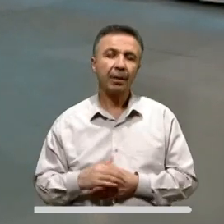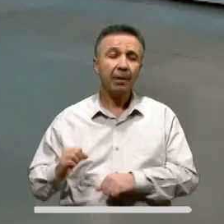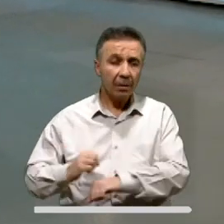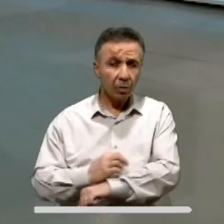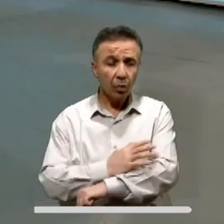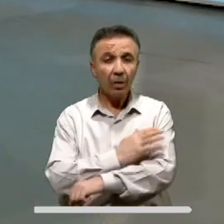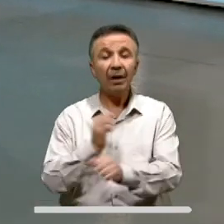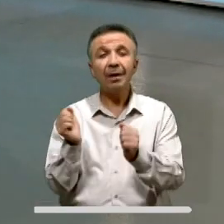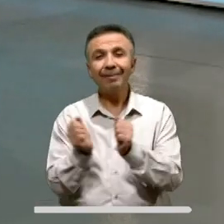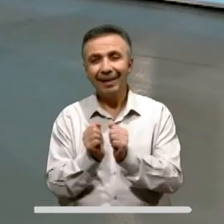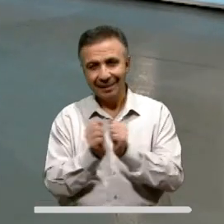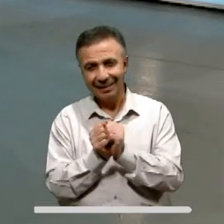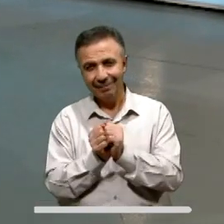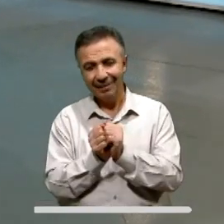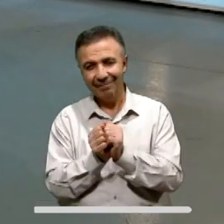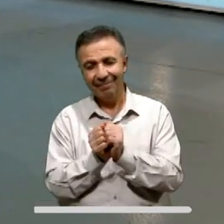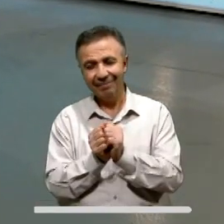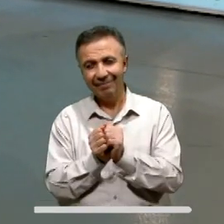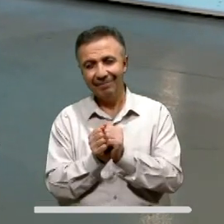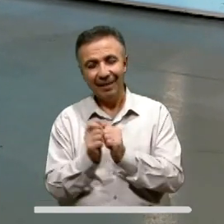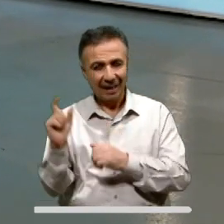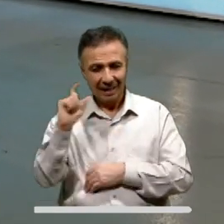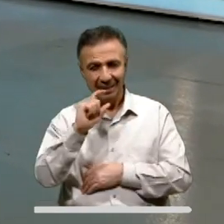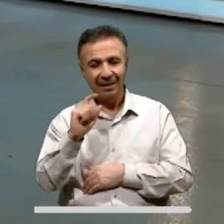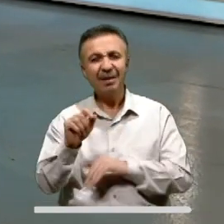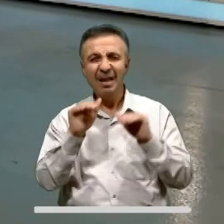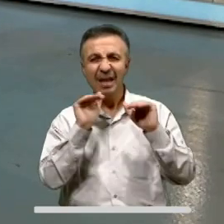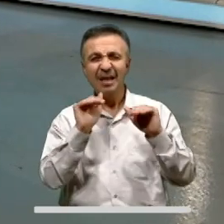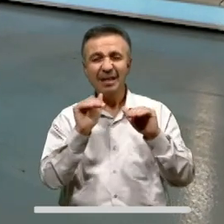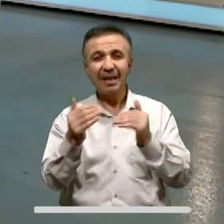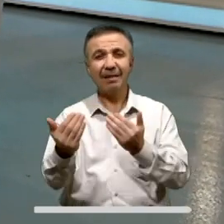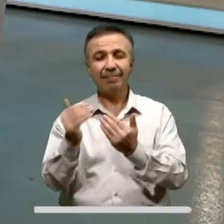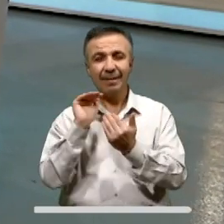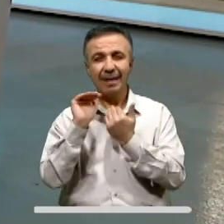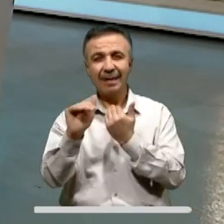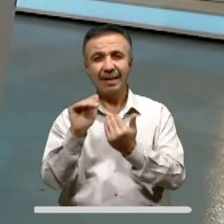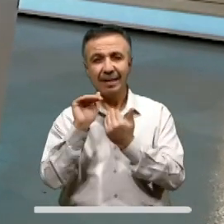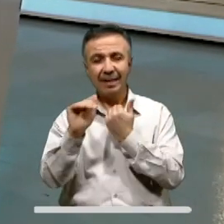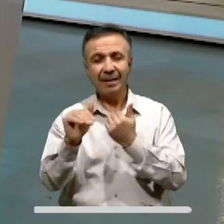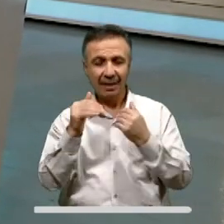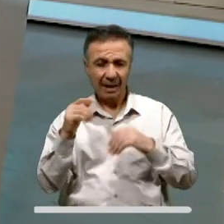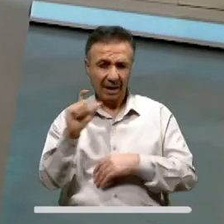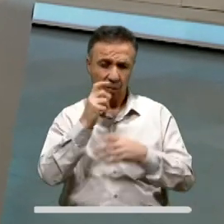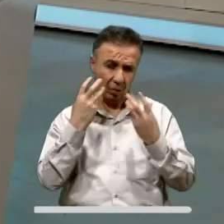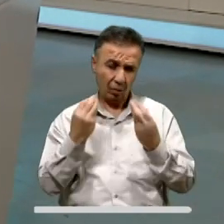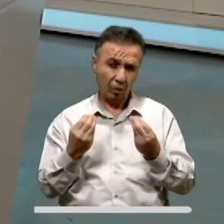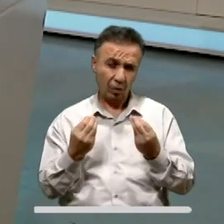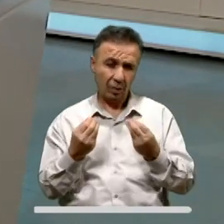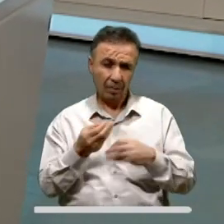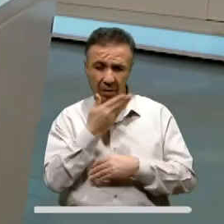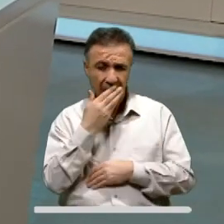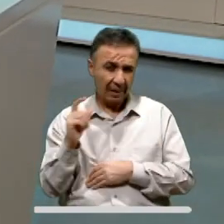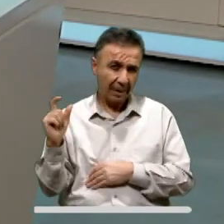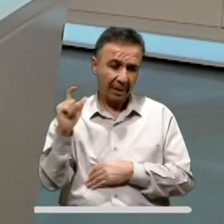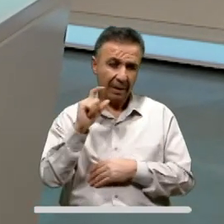Duyguları birleştirme ayıdır. Evet. Dayanışma ayıdır. Zaten bu Ramazan'ın malum haliniz bir başka